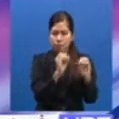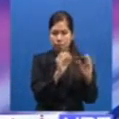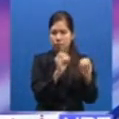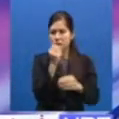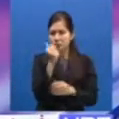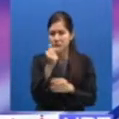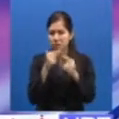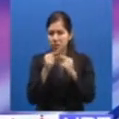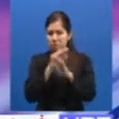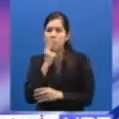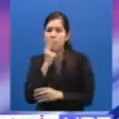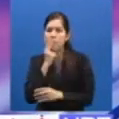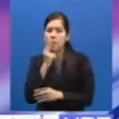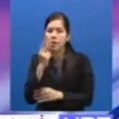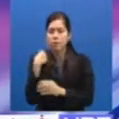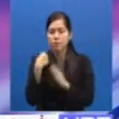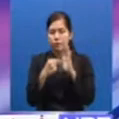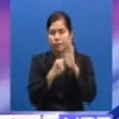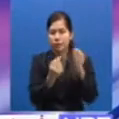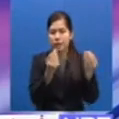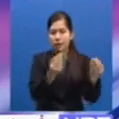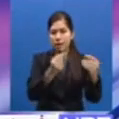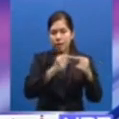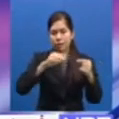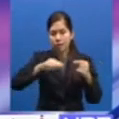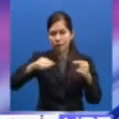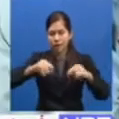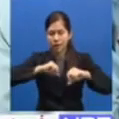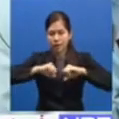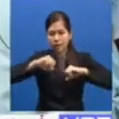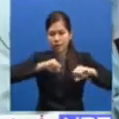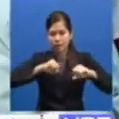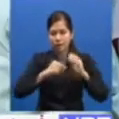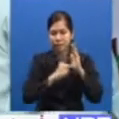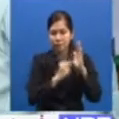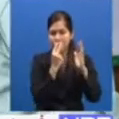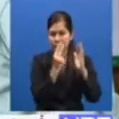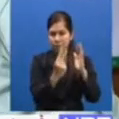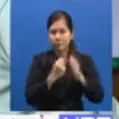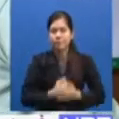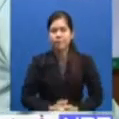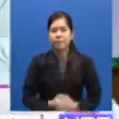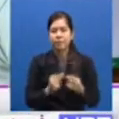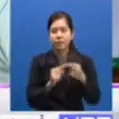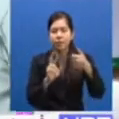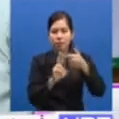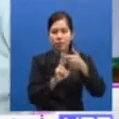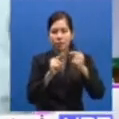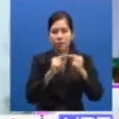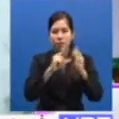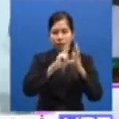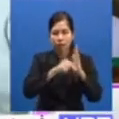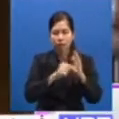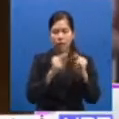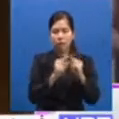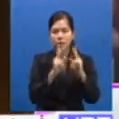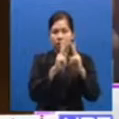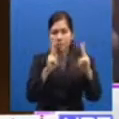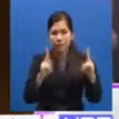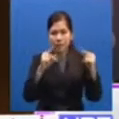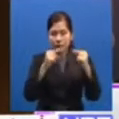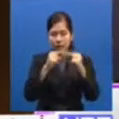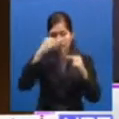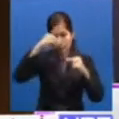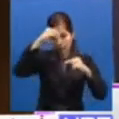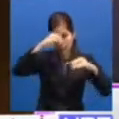ค่ะโดยมุ่งเน้นเป็นตัวอย่างและเยาวชนนางอ่องจิตเมธยะประภาสรองเลขาธิการสำนักงานคณะกรรมการการศึกษา